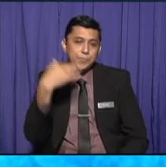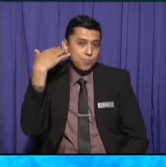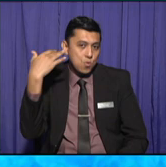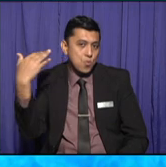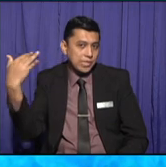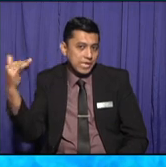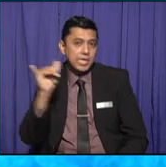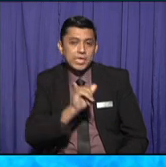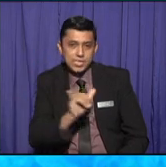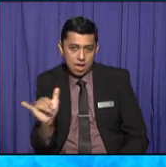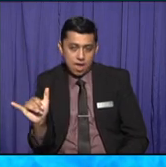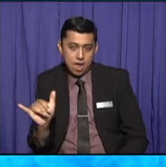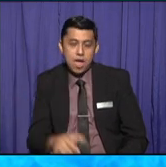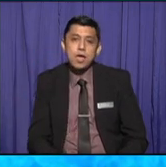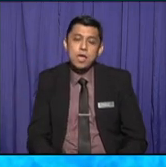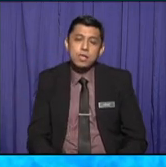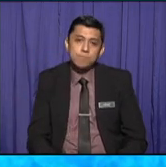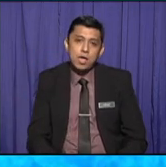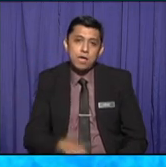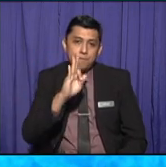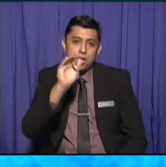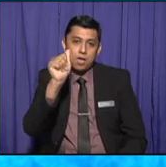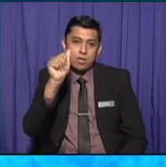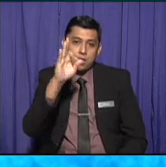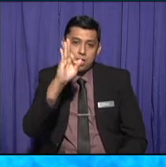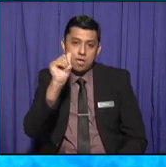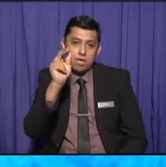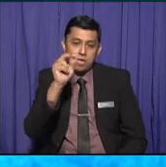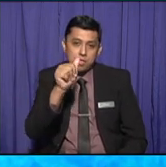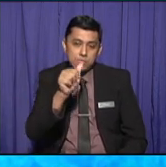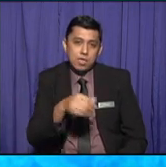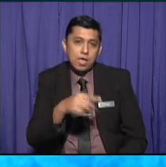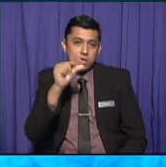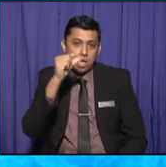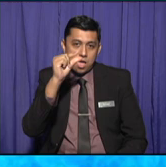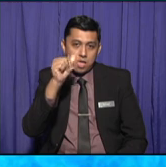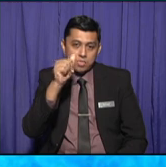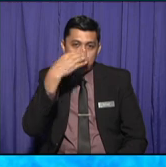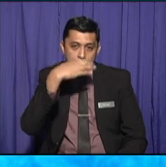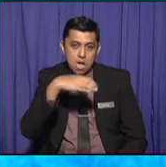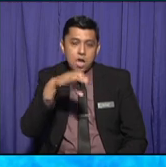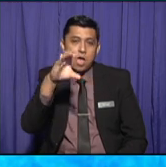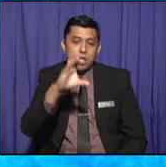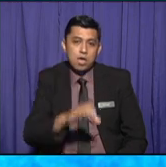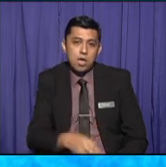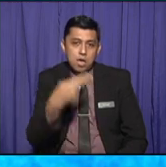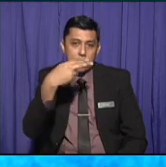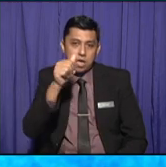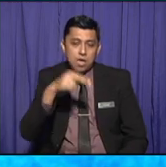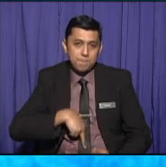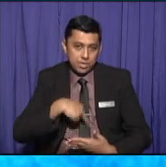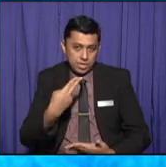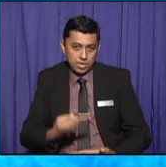sebut bunyinya. Fa, fa, na, ga, ga, ja. Ha,